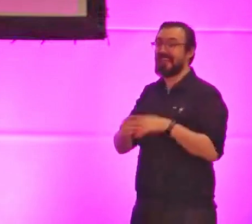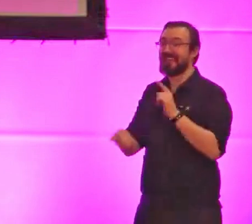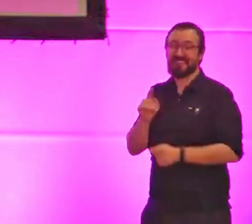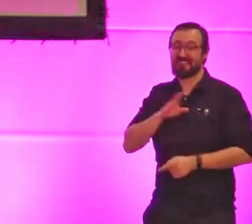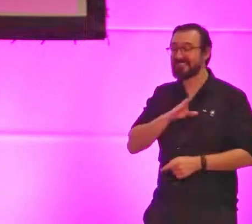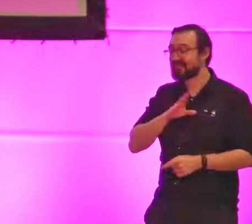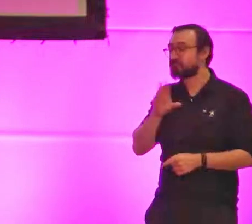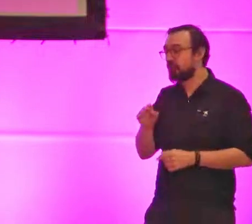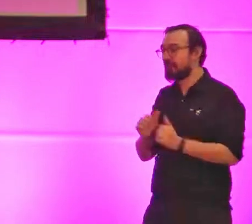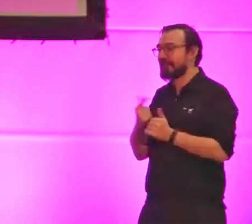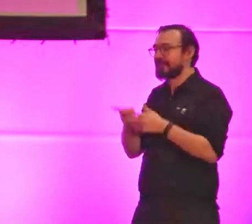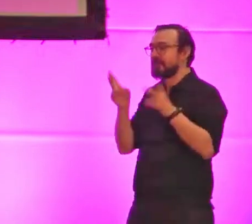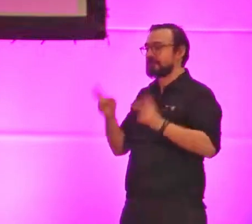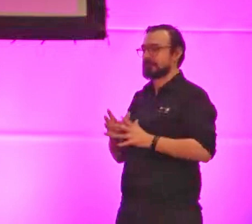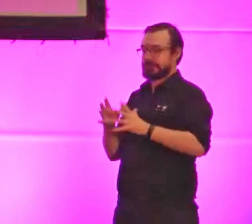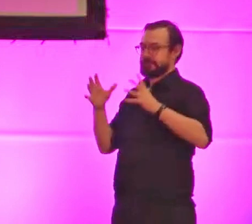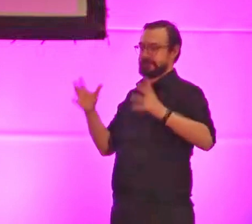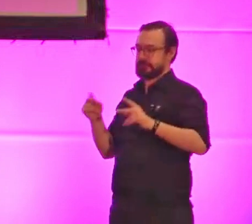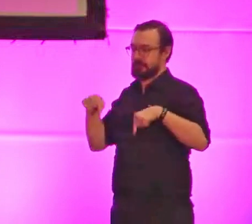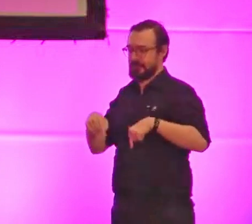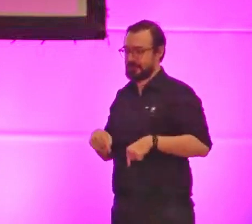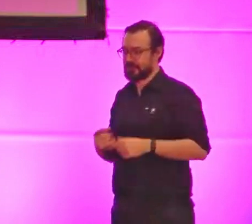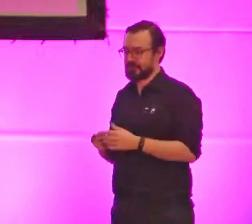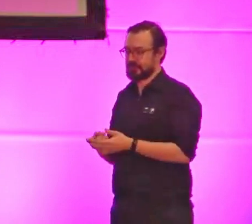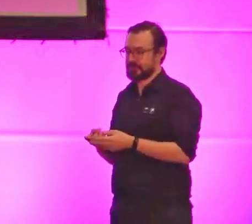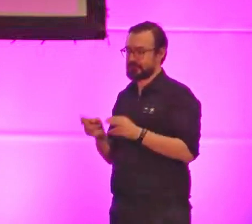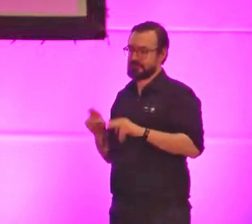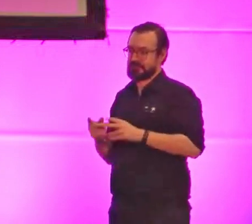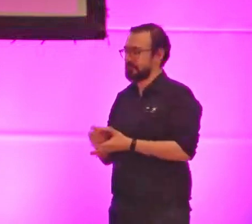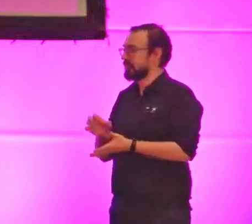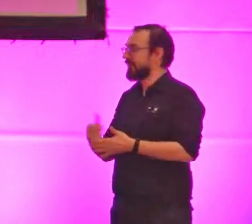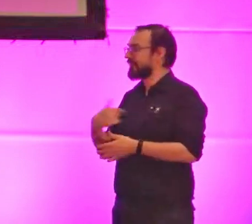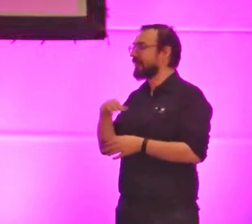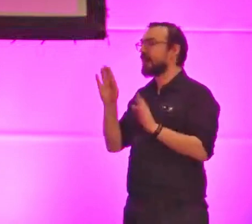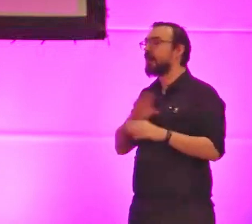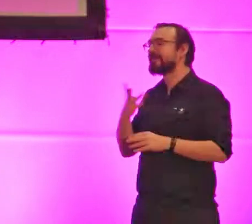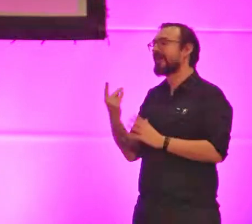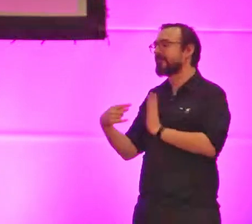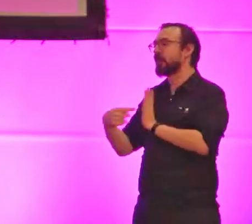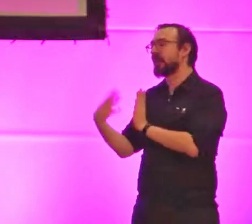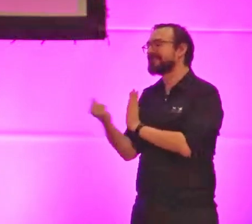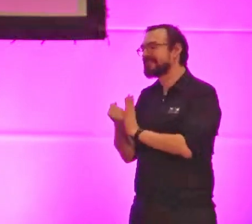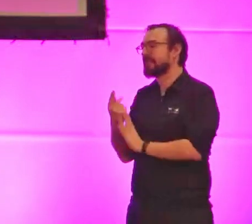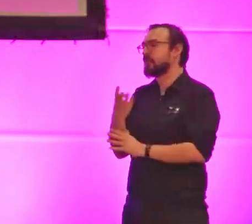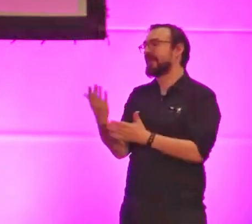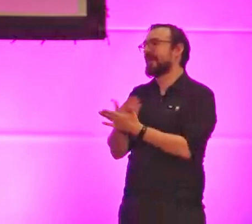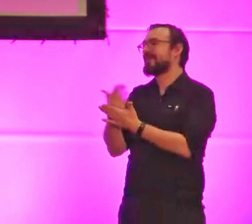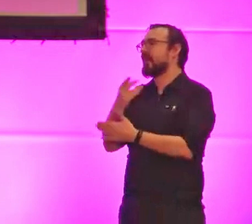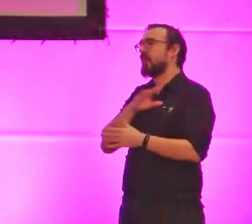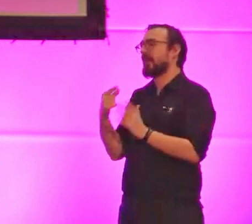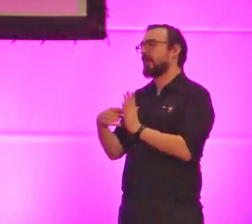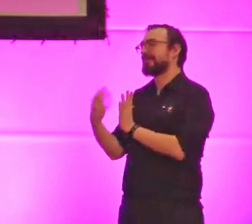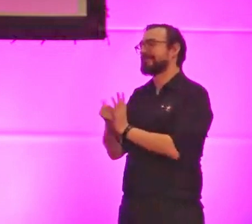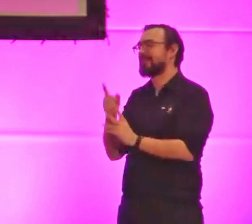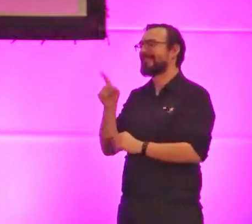men inte den omfattningen alls. Det finns förut, vi har en annan lagstiftning. I vissa länder så har man lagstiftning